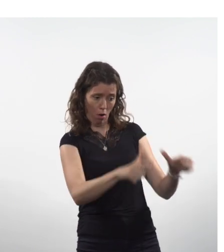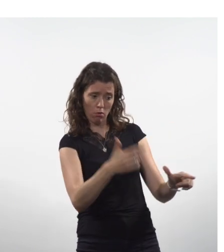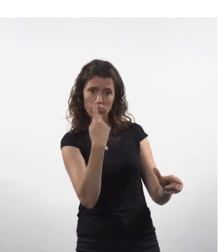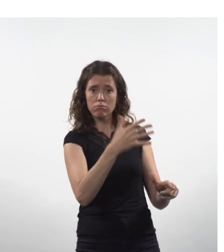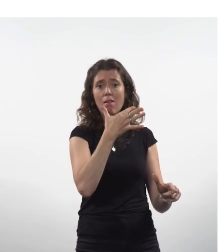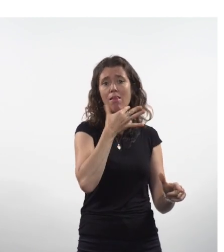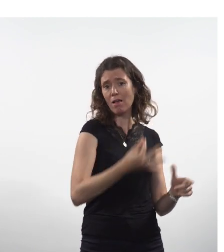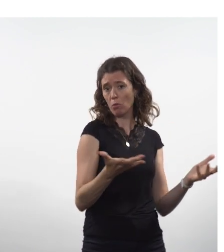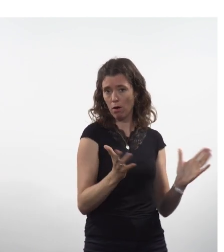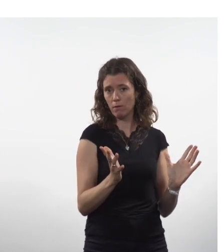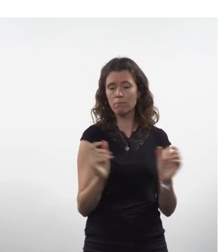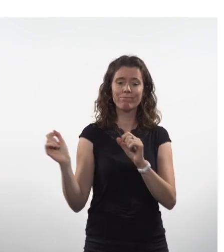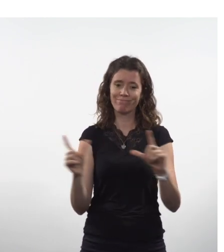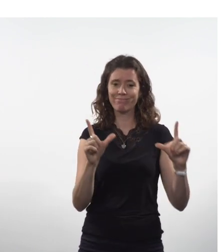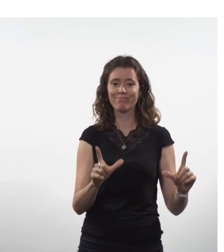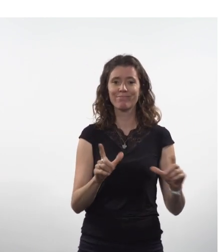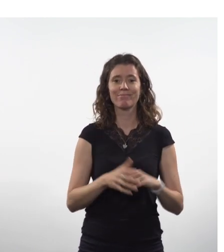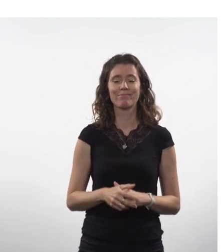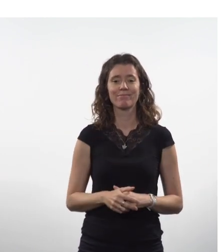l'aise. Diapo suivante.